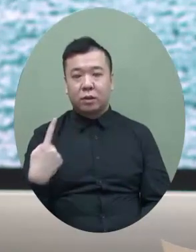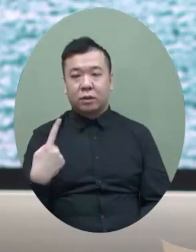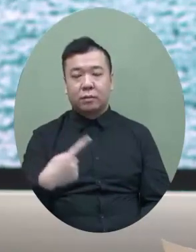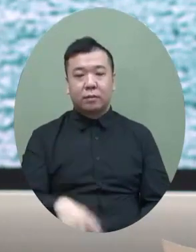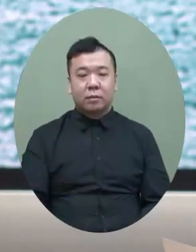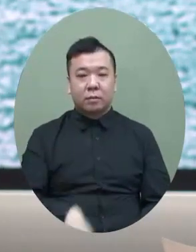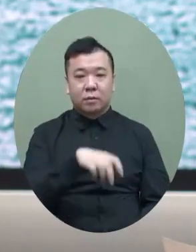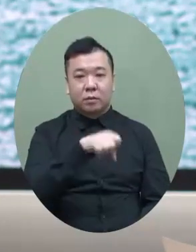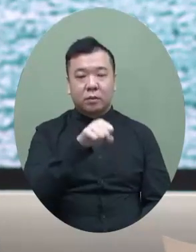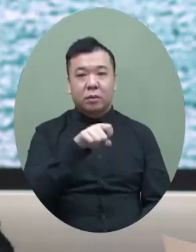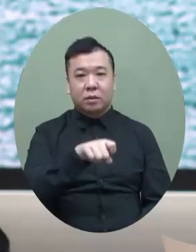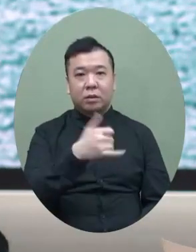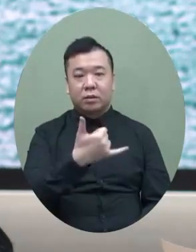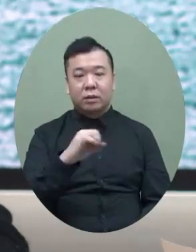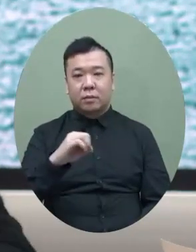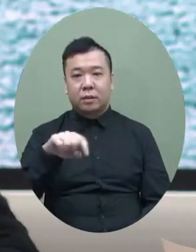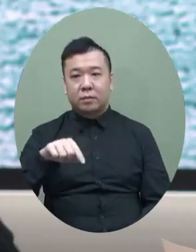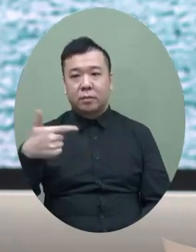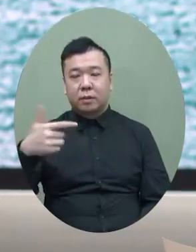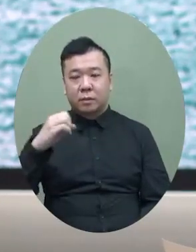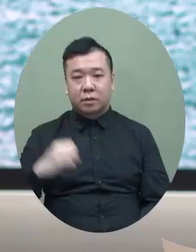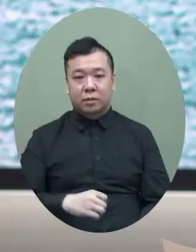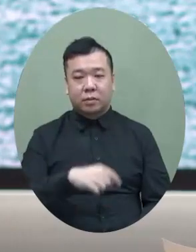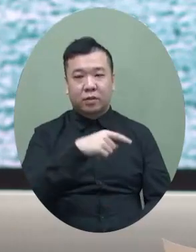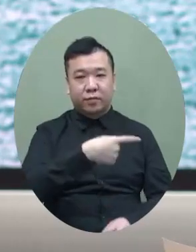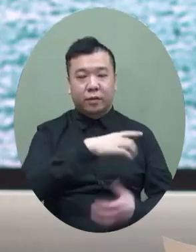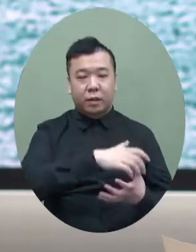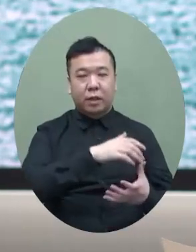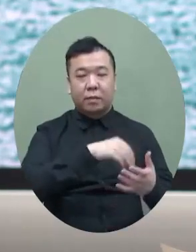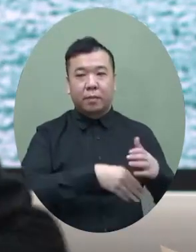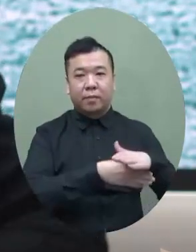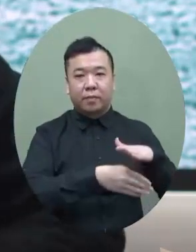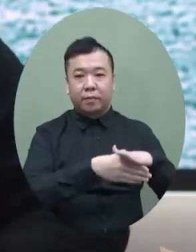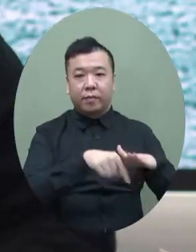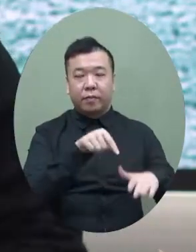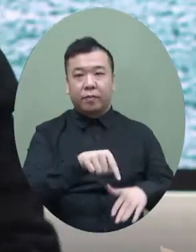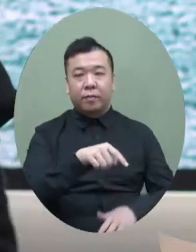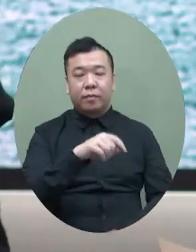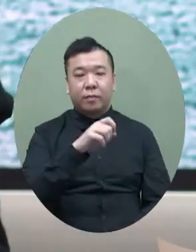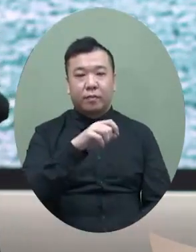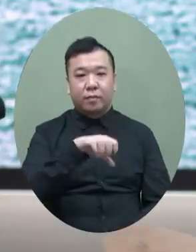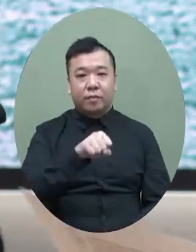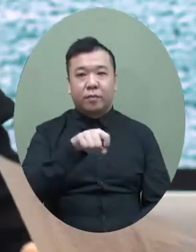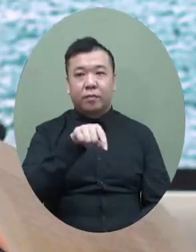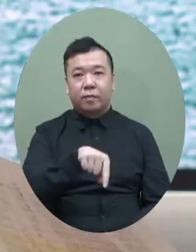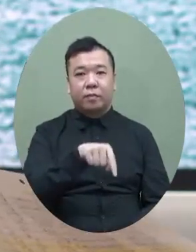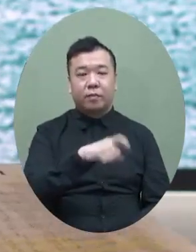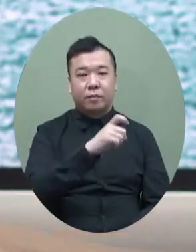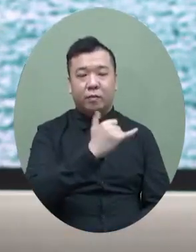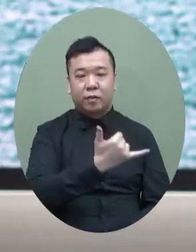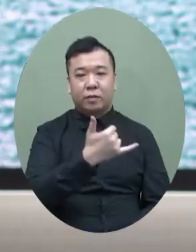用量是 60.8%， 而負壓病房的數目是691間，使用量是